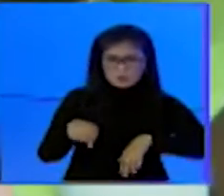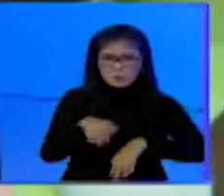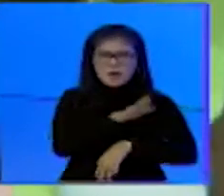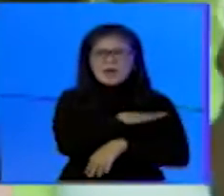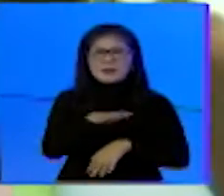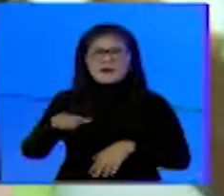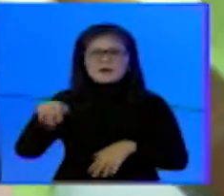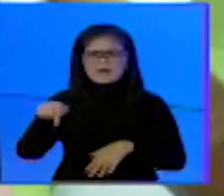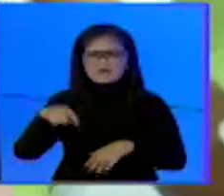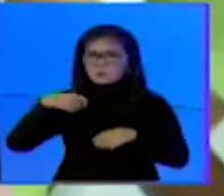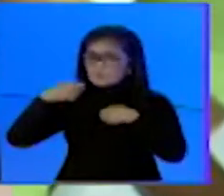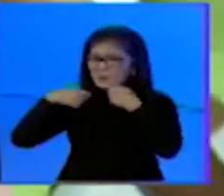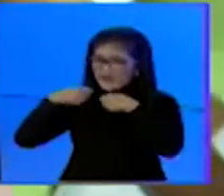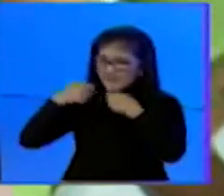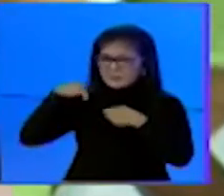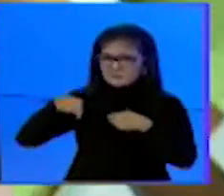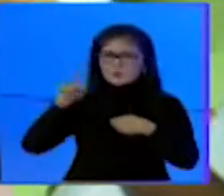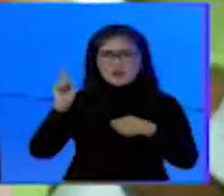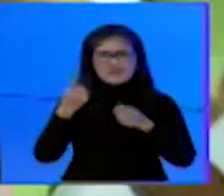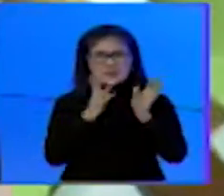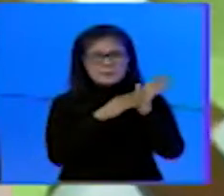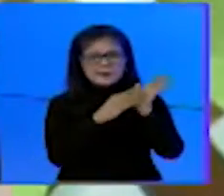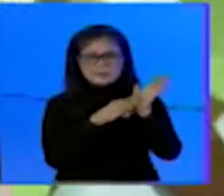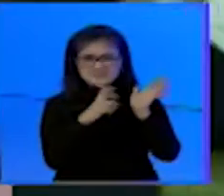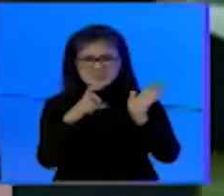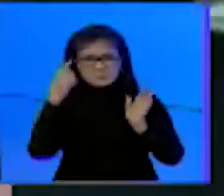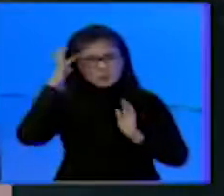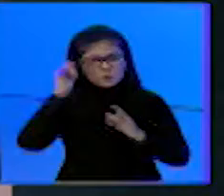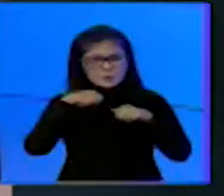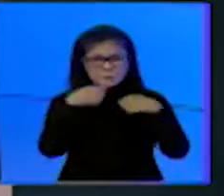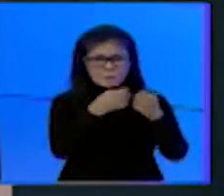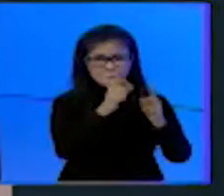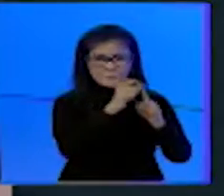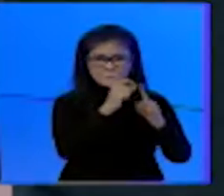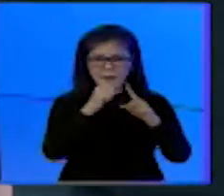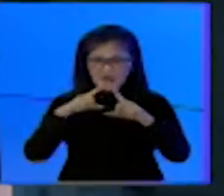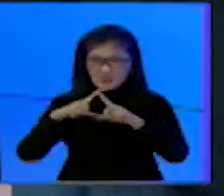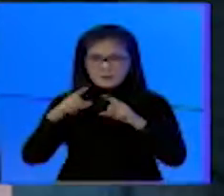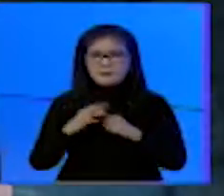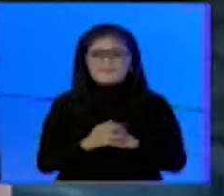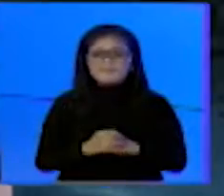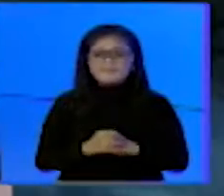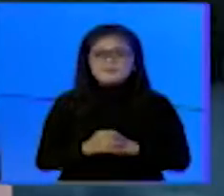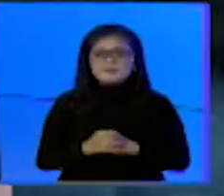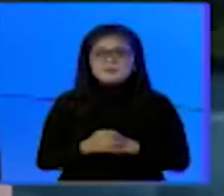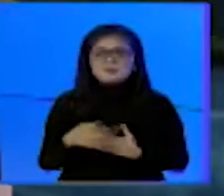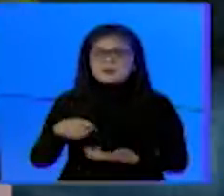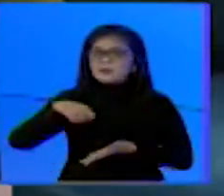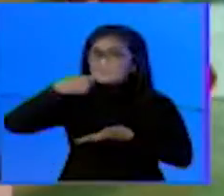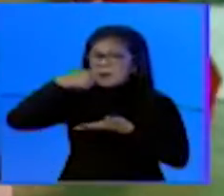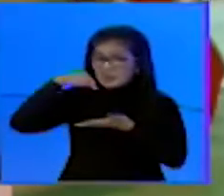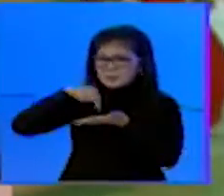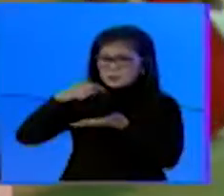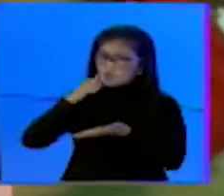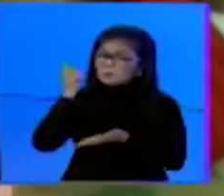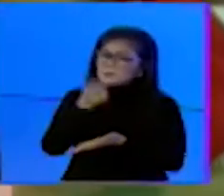bersama dengan makanan yang disediakan MNC Peduli bersama PT Produser Pangan Asia. Makanan siap saji ini dibeli dari